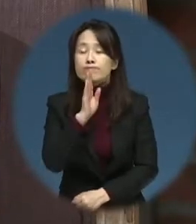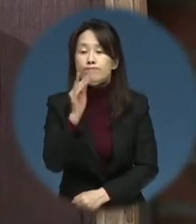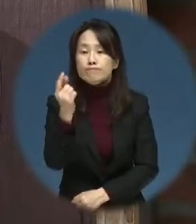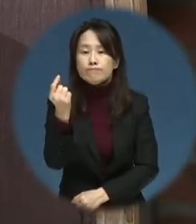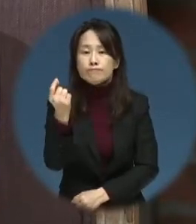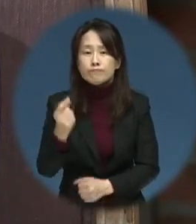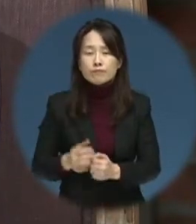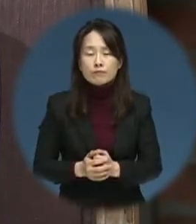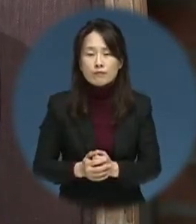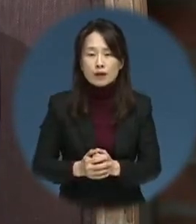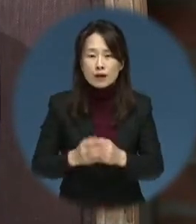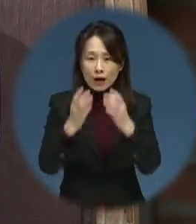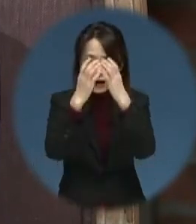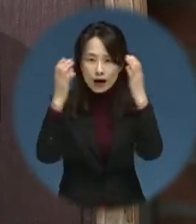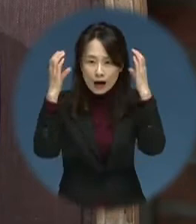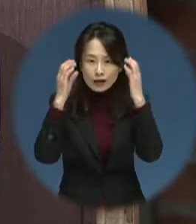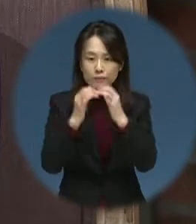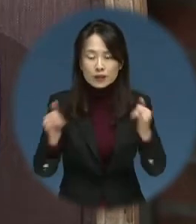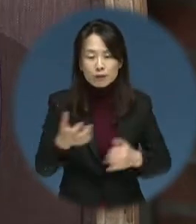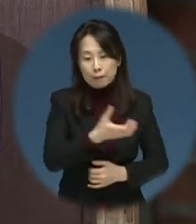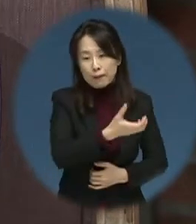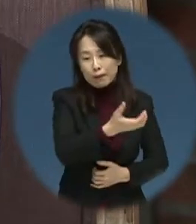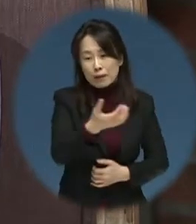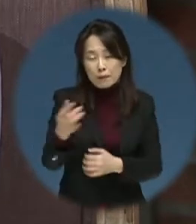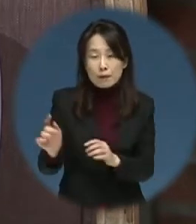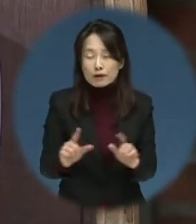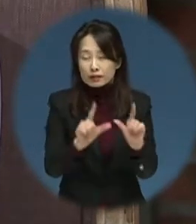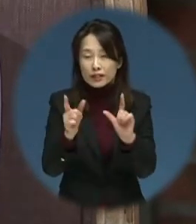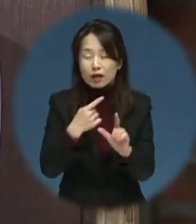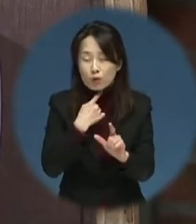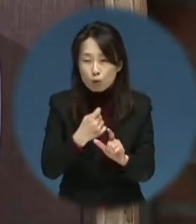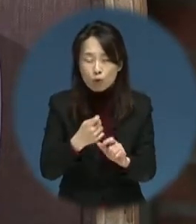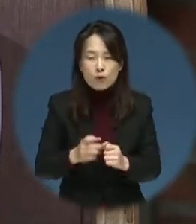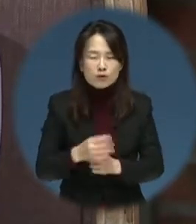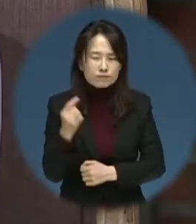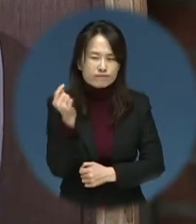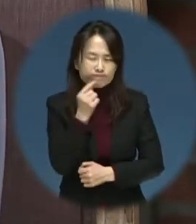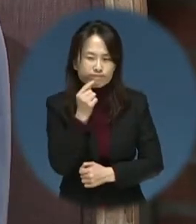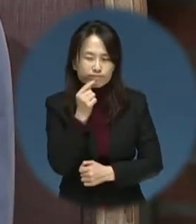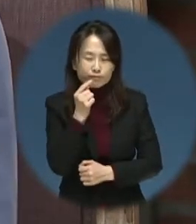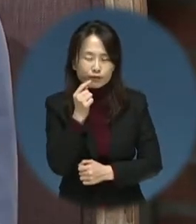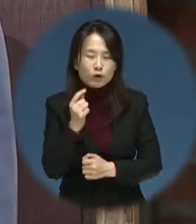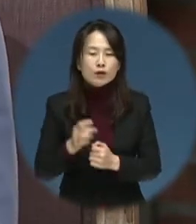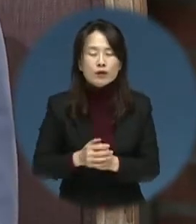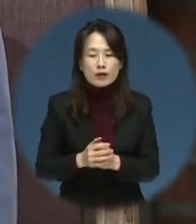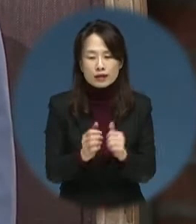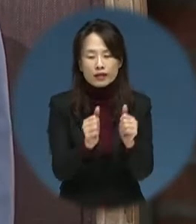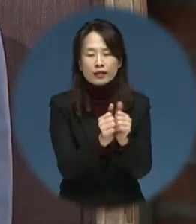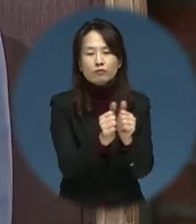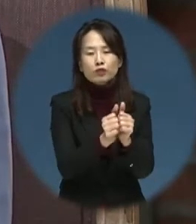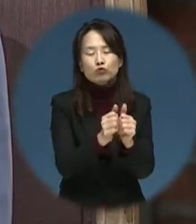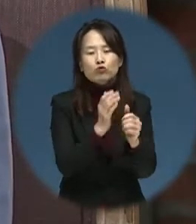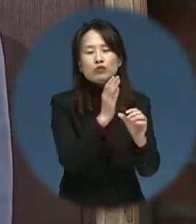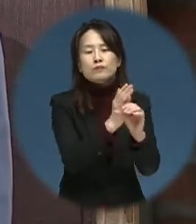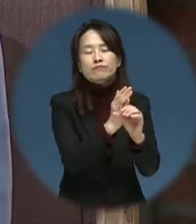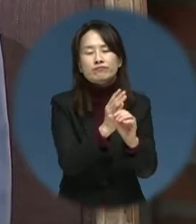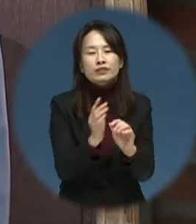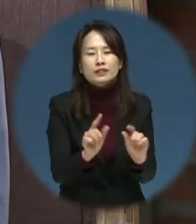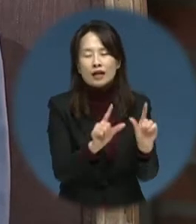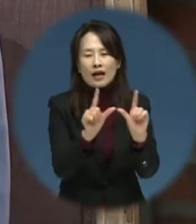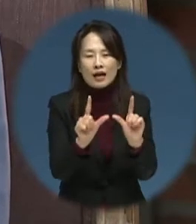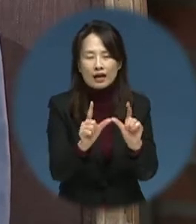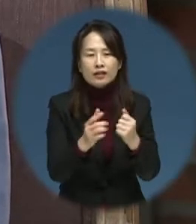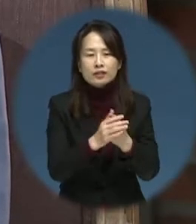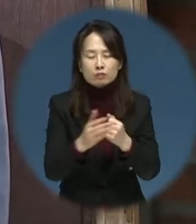아랍인들은 유목생활을 하지 않았습니까? 예. 그리고 철저한 가부장적 사회이기 때문에 이 이제 여성을 억압하고